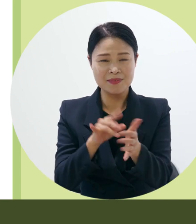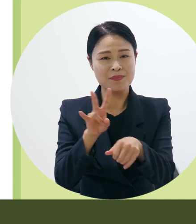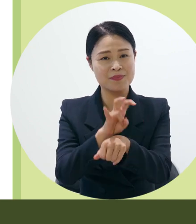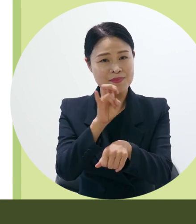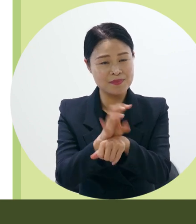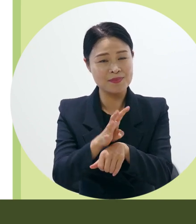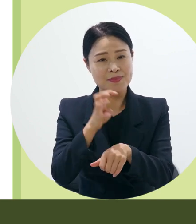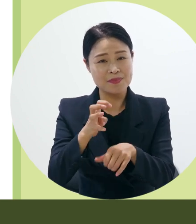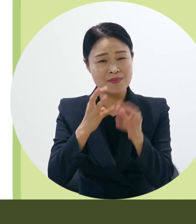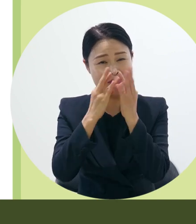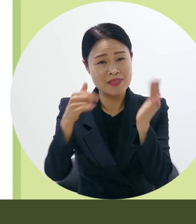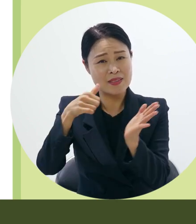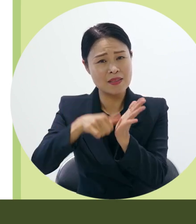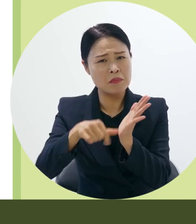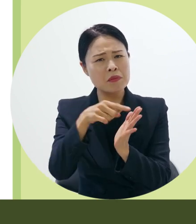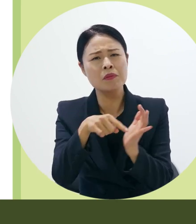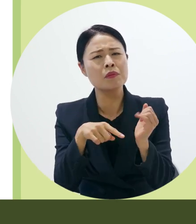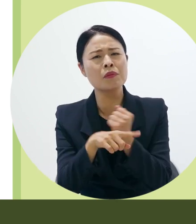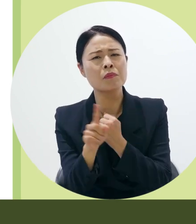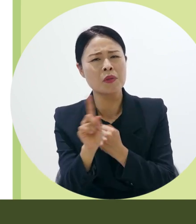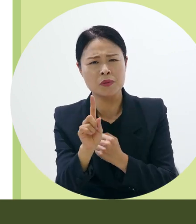의약외품이란 무엇일까요?